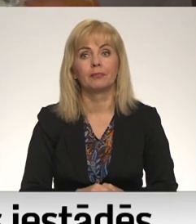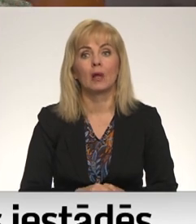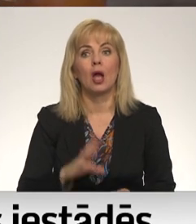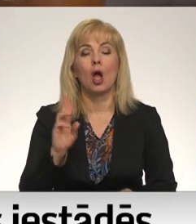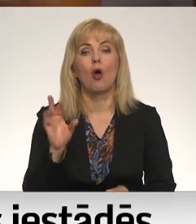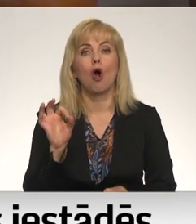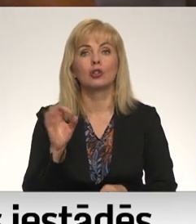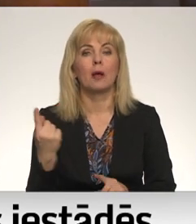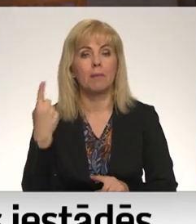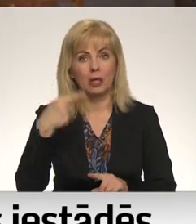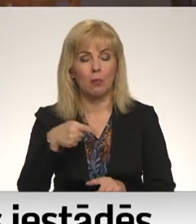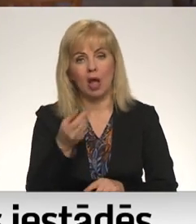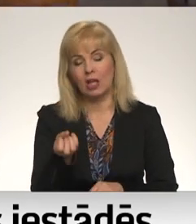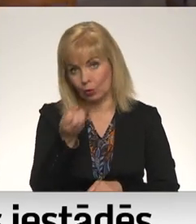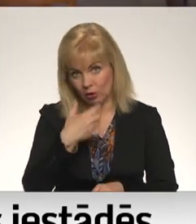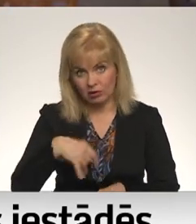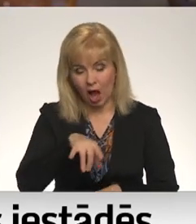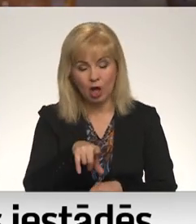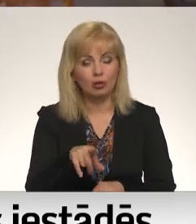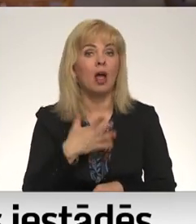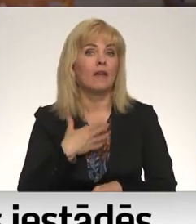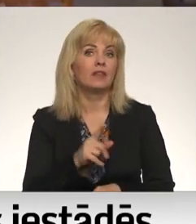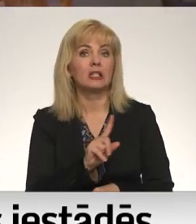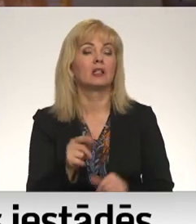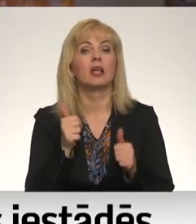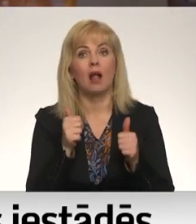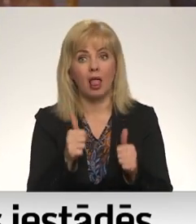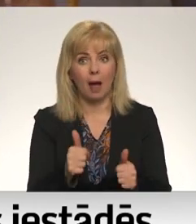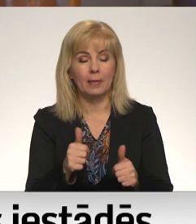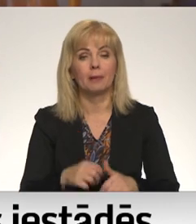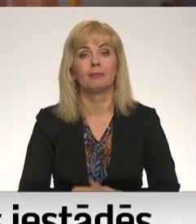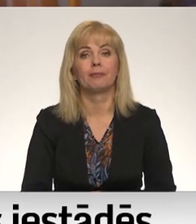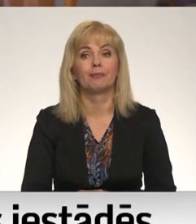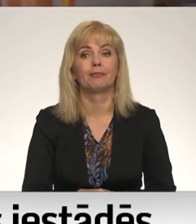Konstantīns pirmo dienu dārziņā bija. Tur viss labi? Jā.